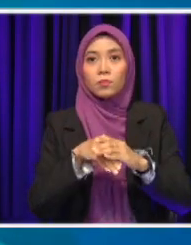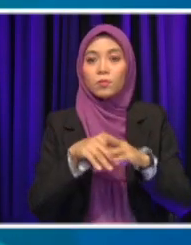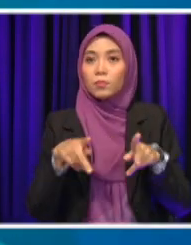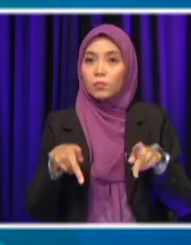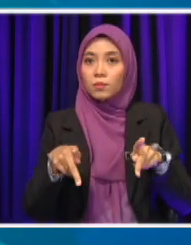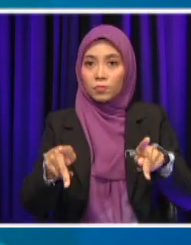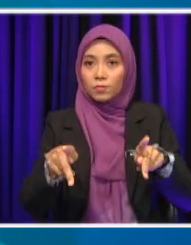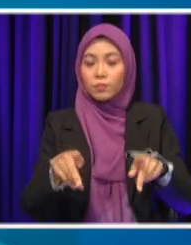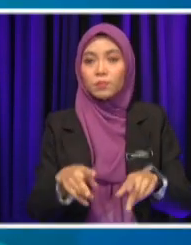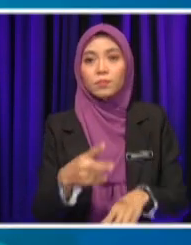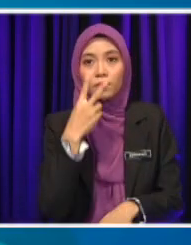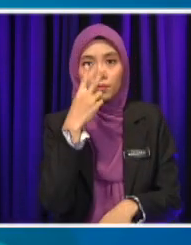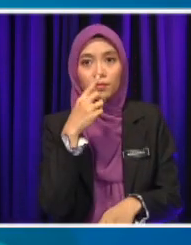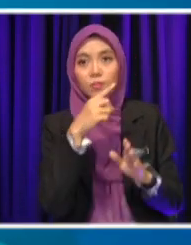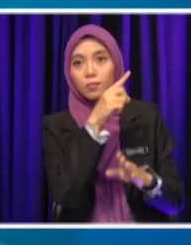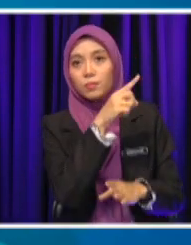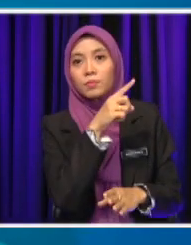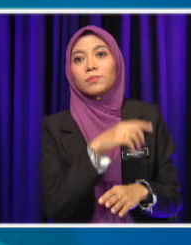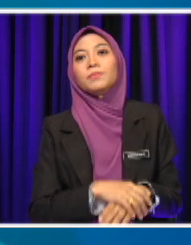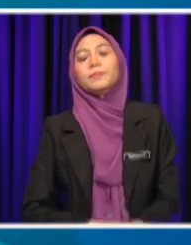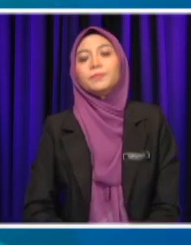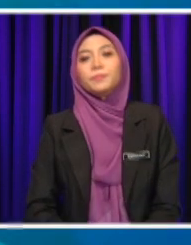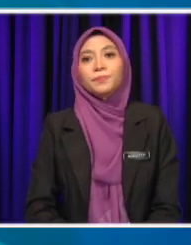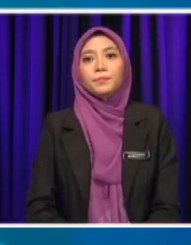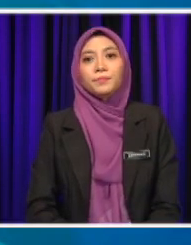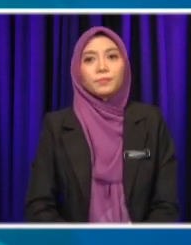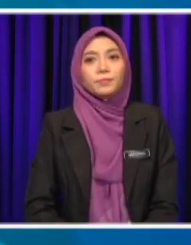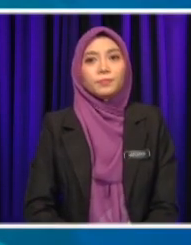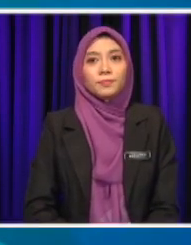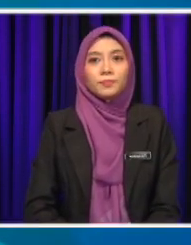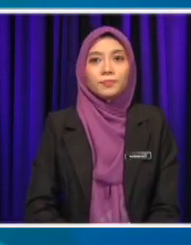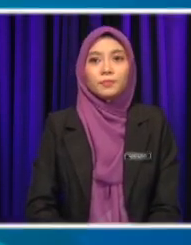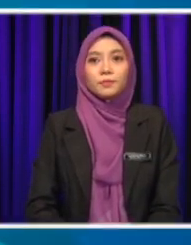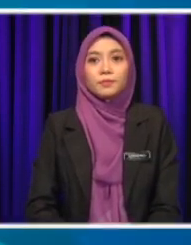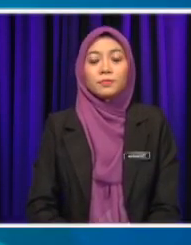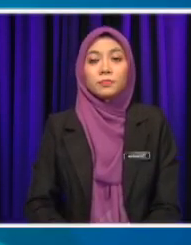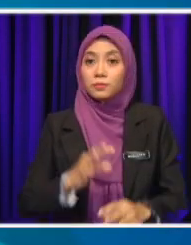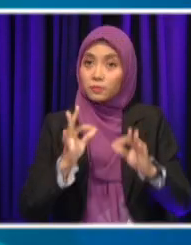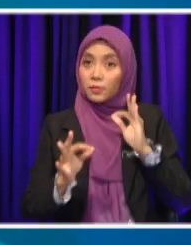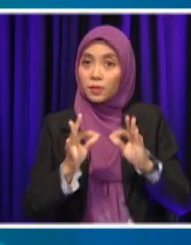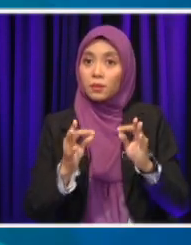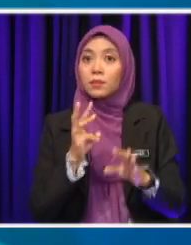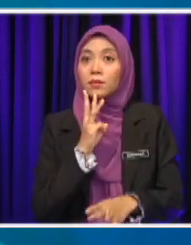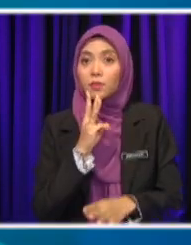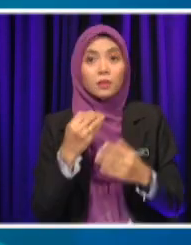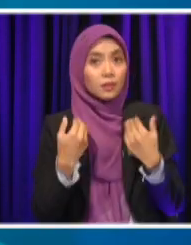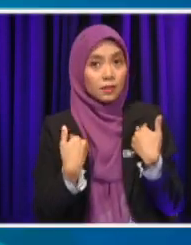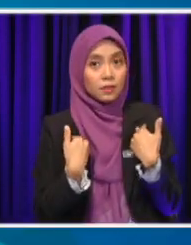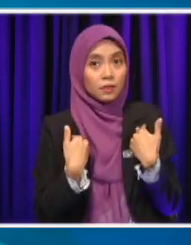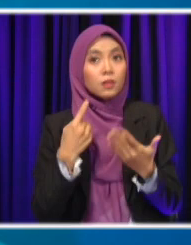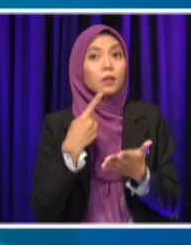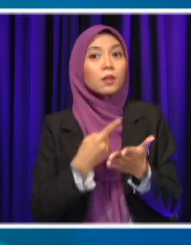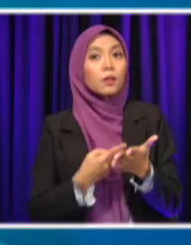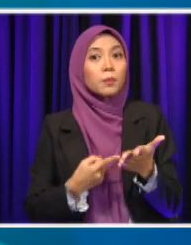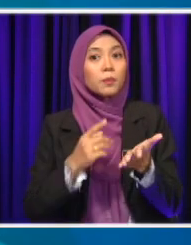kan. Baru sedap nak tengok ni. Okey. Blok if. Okey. Tadi jika ada air. Jika ada air apa akan jadi